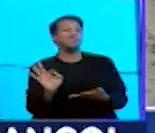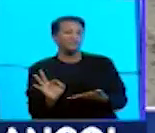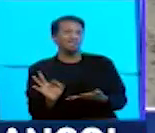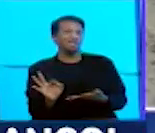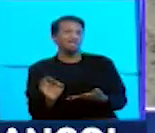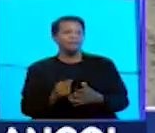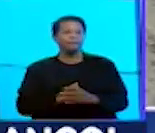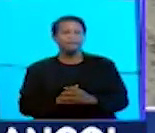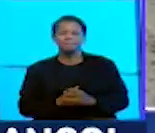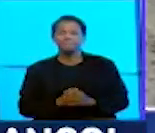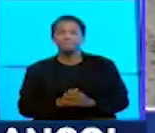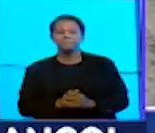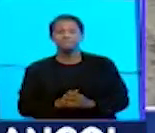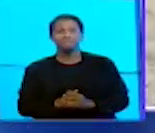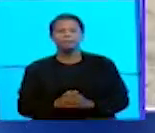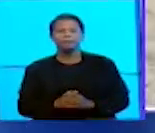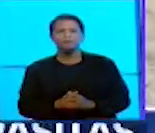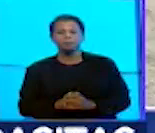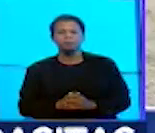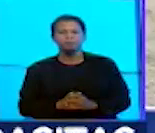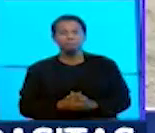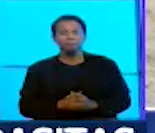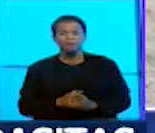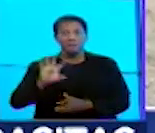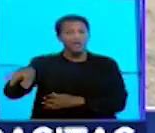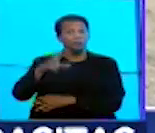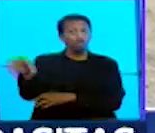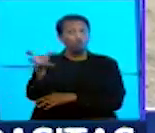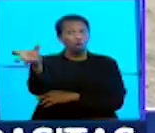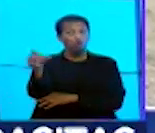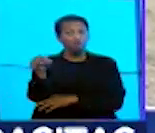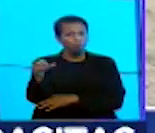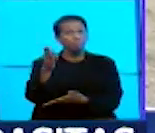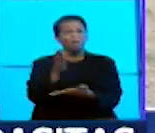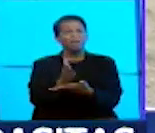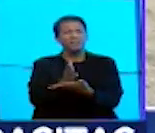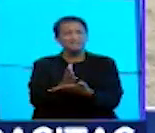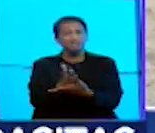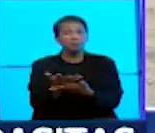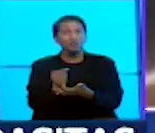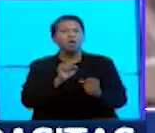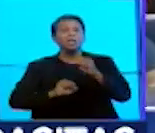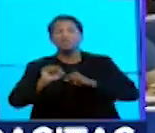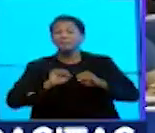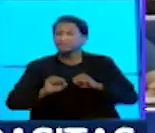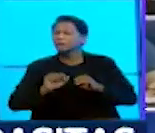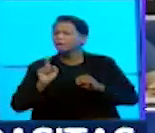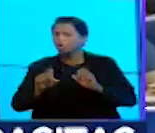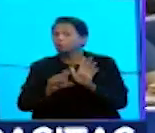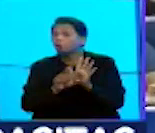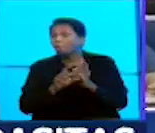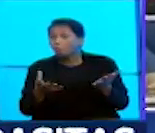menikmati wisata Ancol. Dan juga Ancol juga saat ini masih melakukan pembatasan aktivitas di kawasan Ancol seperti tidak boleh berenang